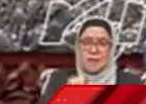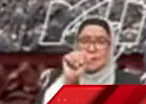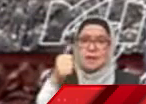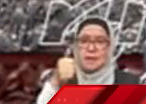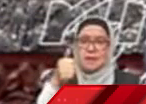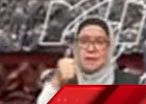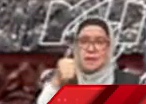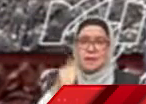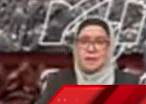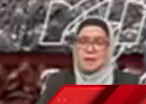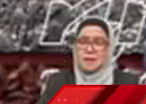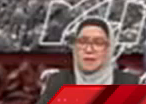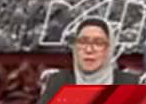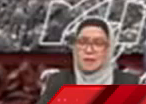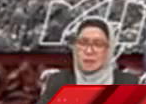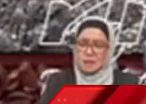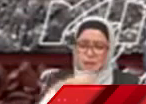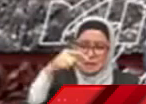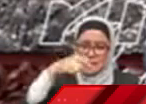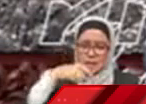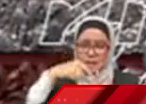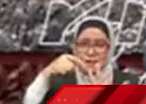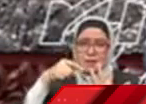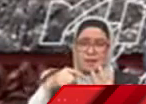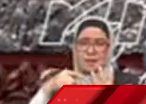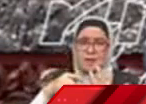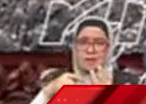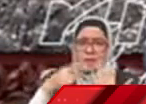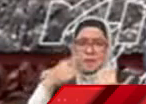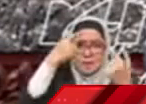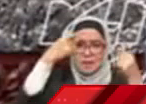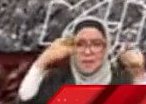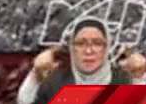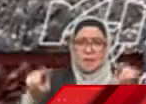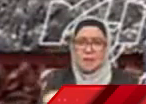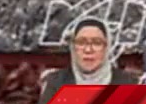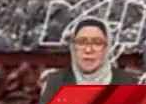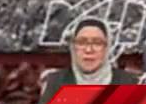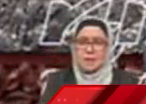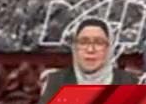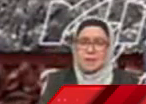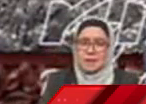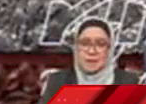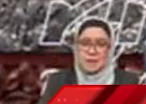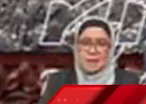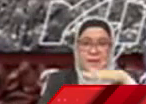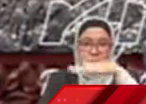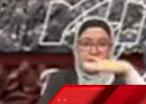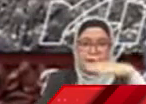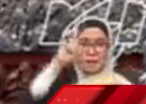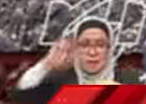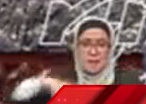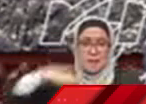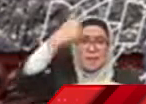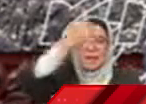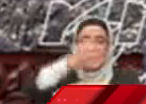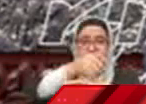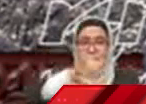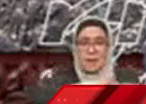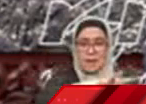antara lain telah bersetuju secara Dasar dengan cadangan pembinaan lapangan terbang Pulau ciuman yang baru